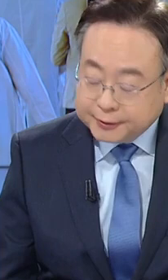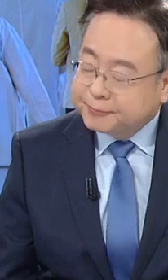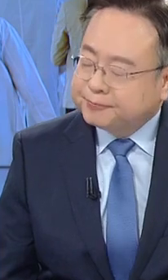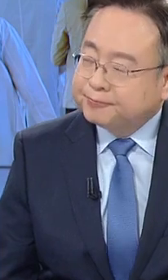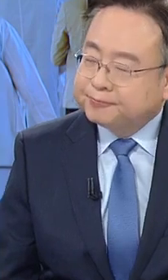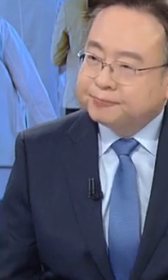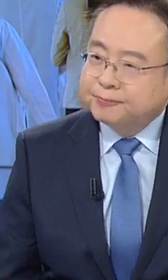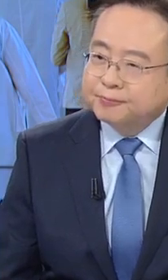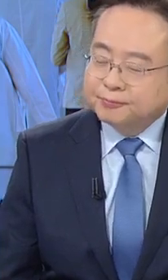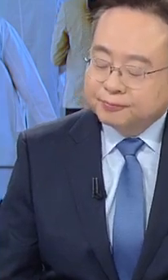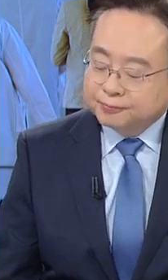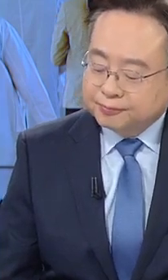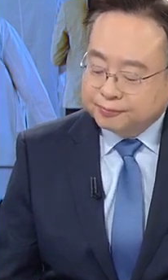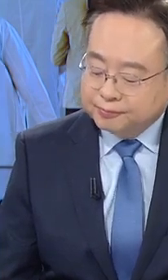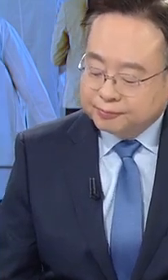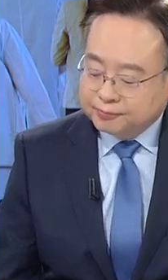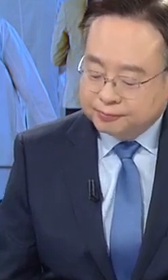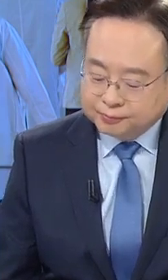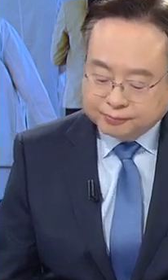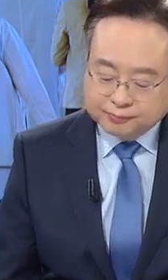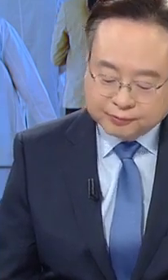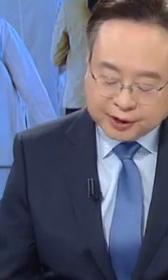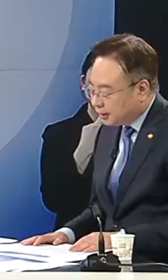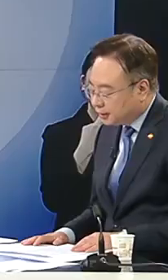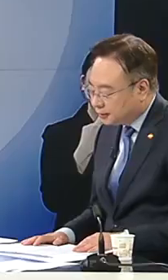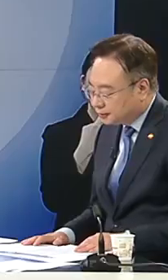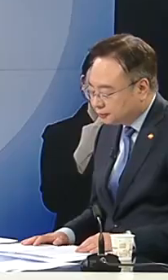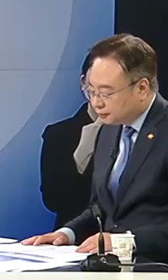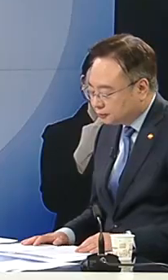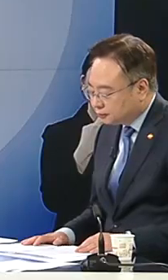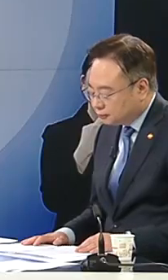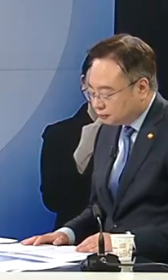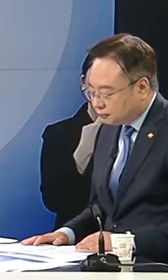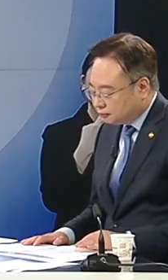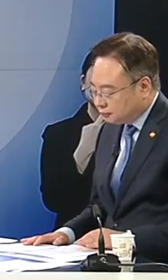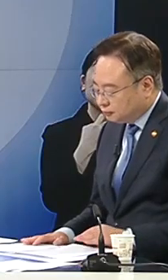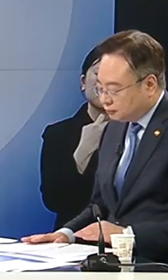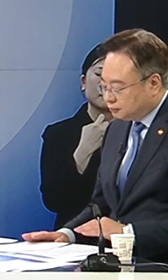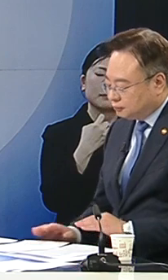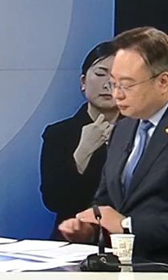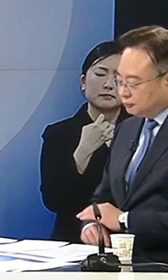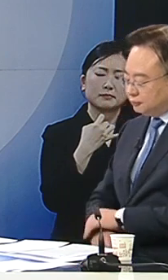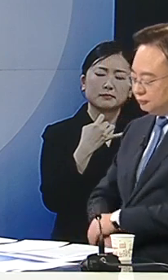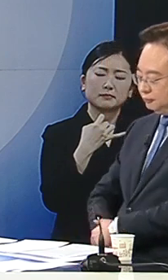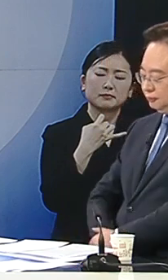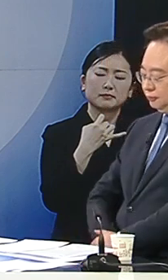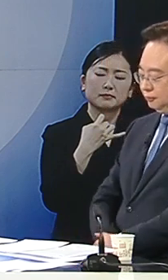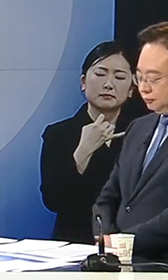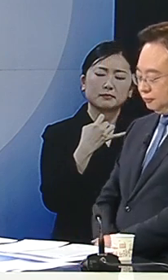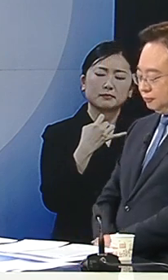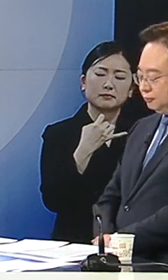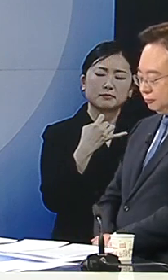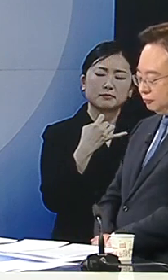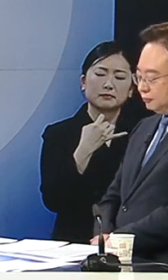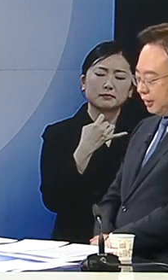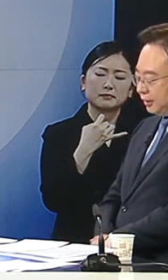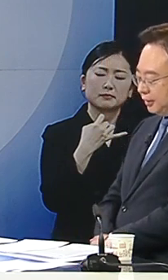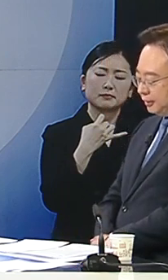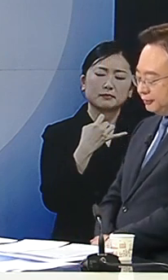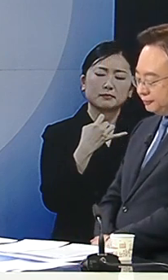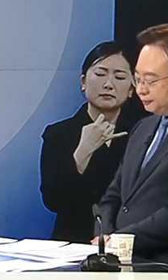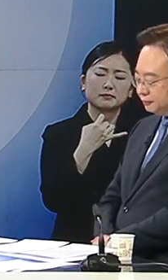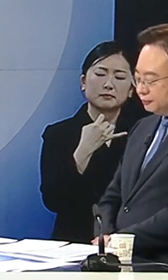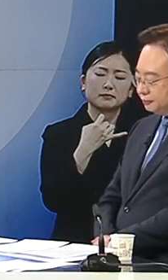네. 지금도 사실 뭐 지역 의료기관에서 네. 수억 원대 연봉을 제시를 해도 의사를 못 구한다.